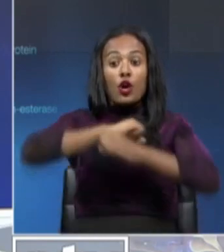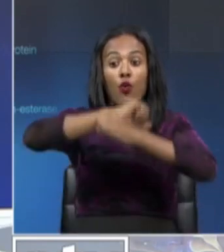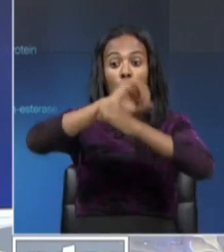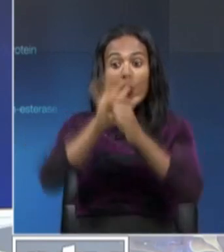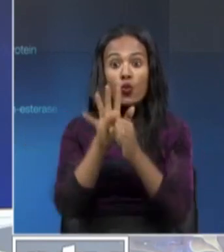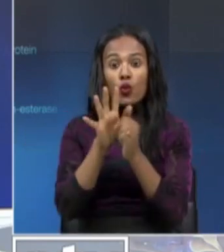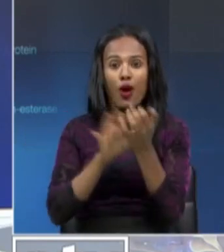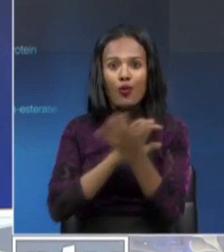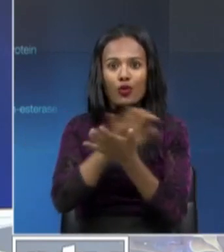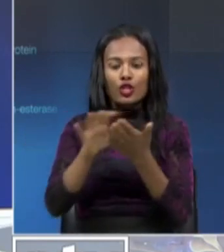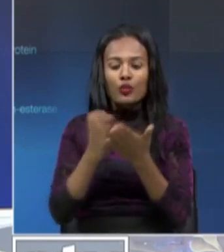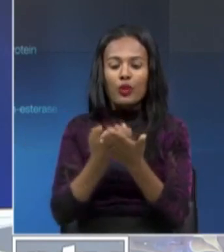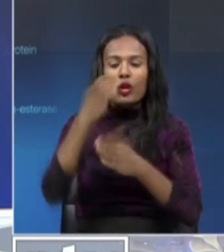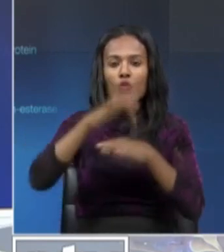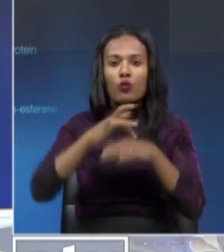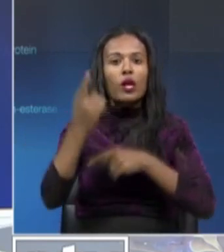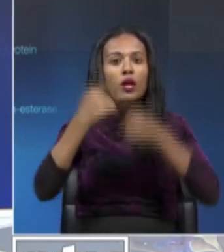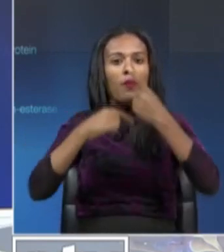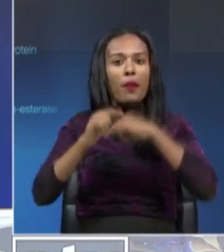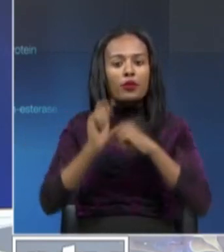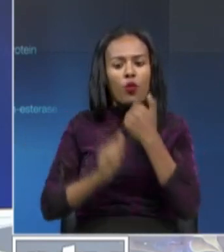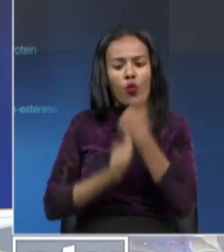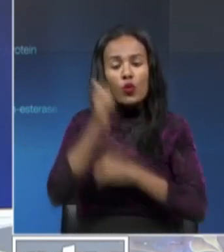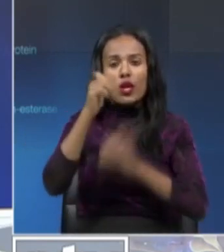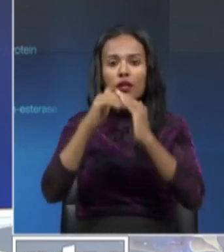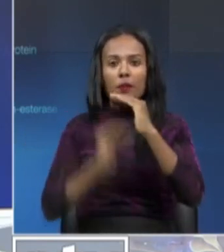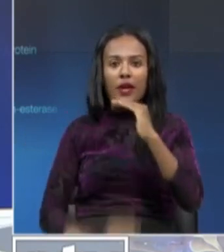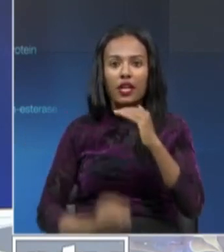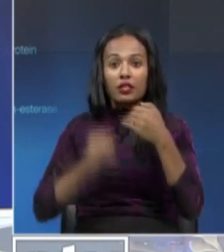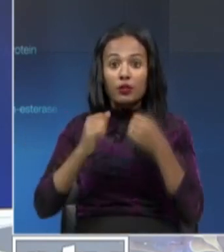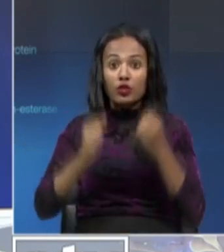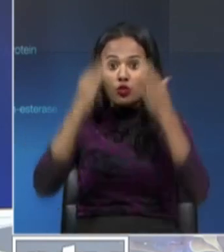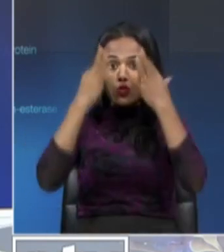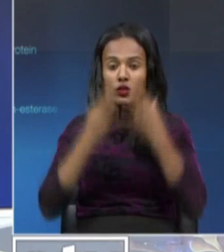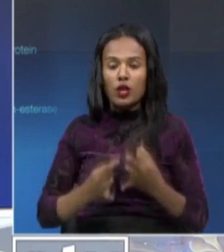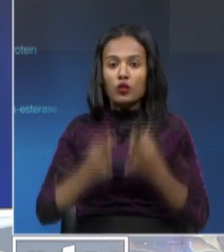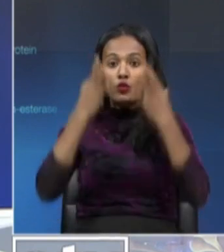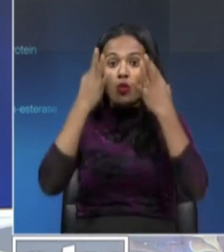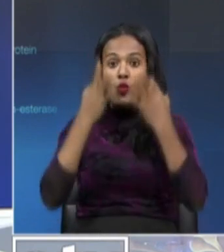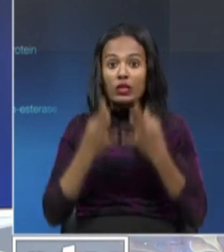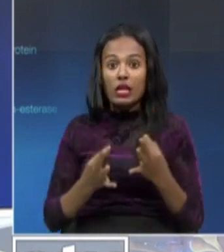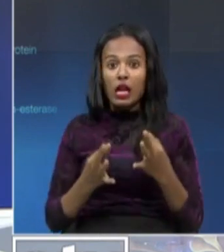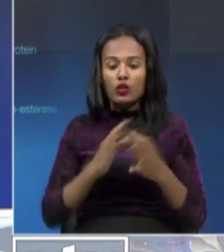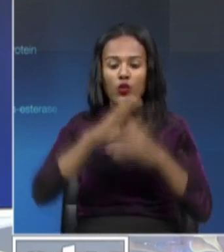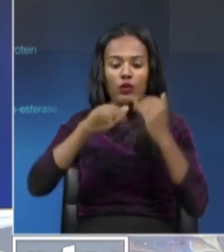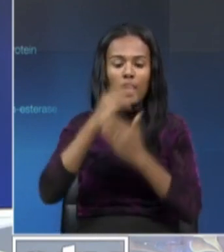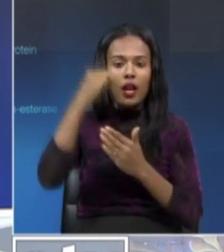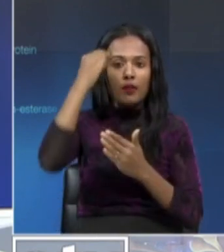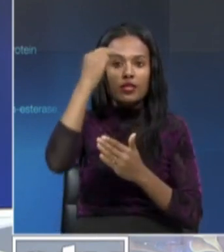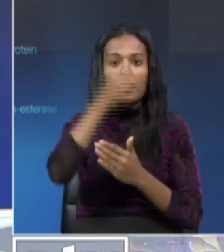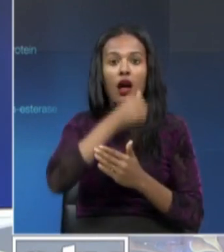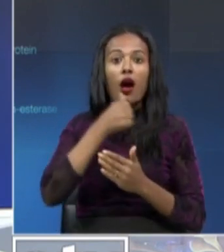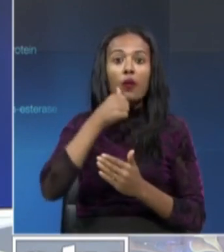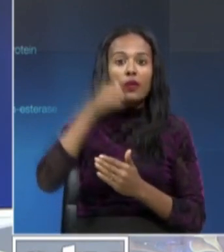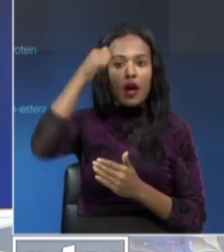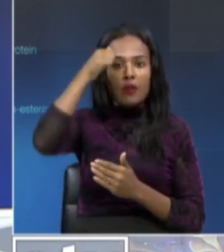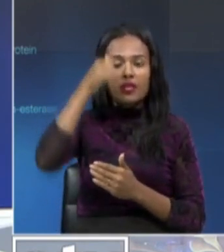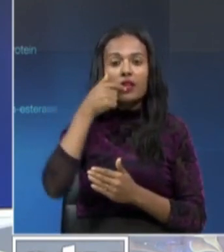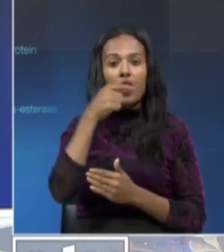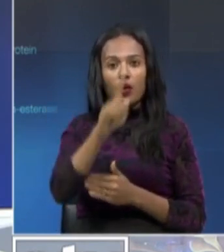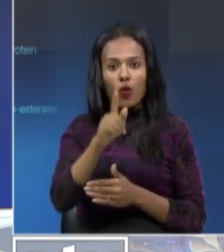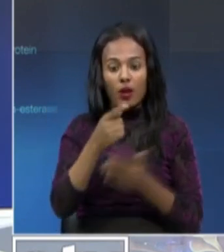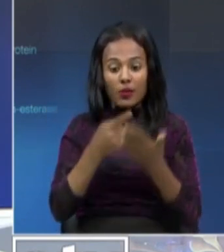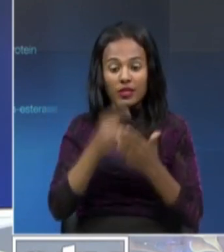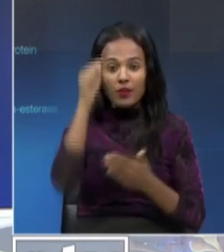የኮሮና ወረርሽኝ በኢኮኖሚው ላይ የሚያሳድረውን ጉዳት ለመቀነስ የሚያስችሉ ውሳኔዎች መወሰናቸውን ጠቅላይ ሚኒስትር አብይ አህመድ ተናግረዋል።